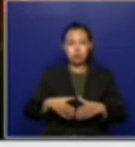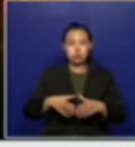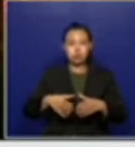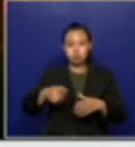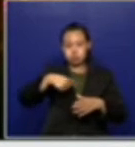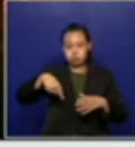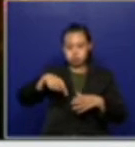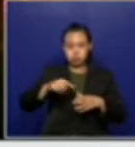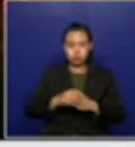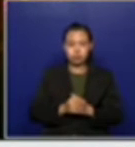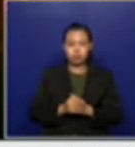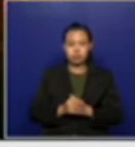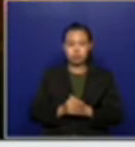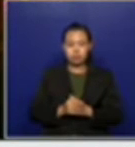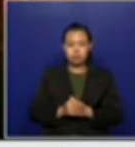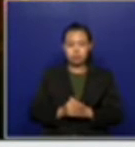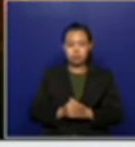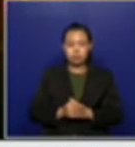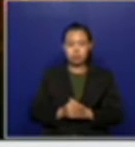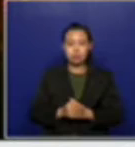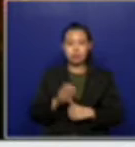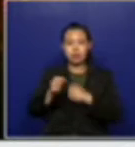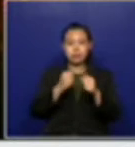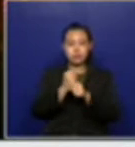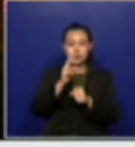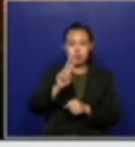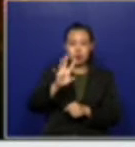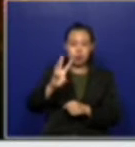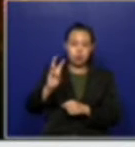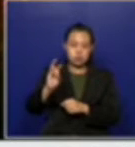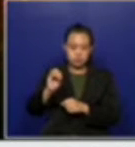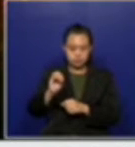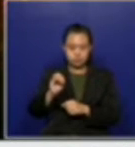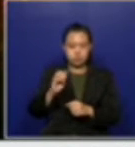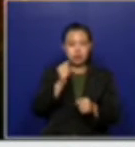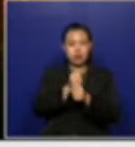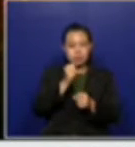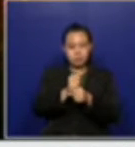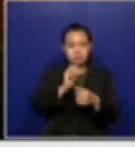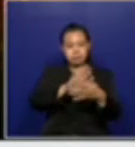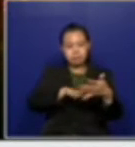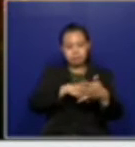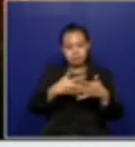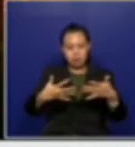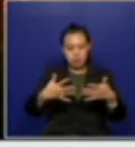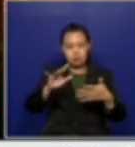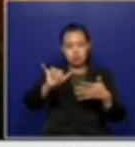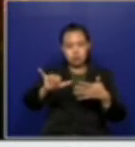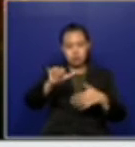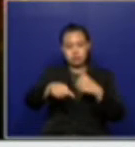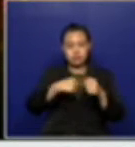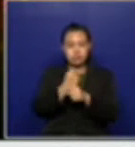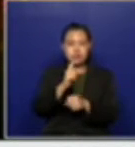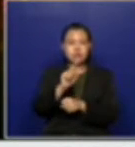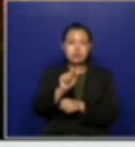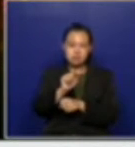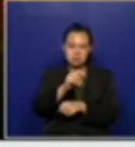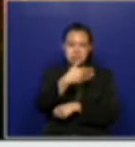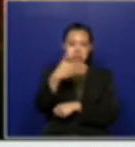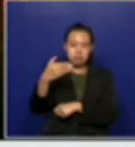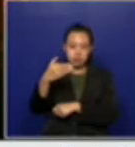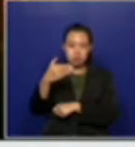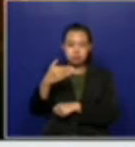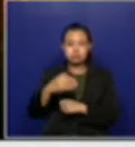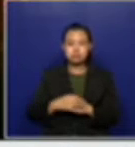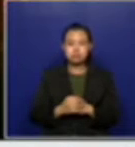ปฏิรูปประเทศในปี2560เพื่อวางยุทธศาสตร์ชาติ20ปีท่านประธานที่เคารพครับ